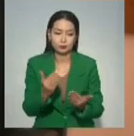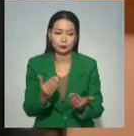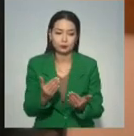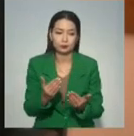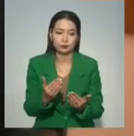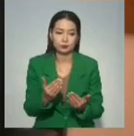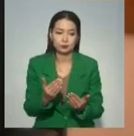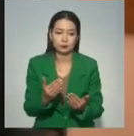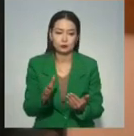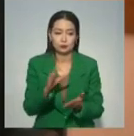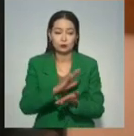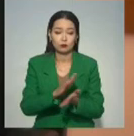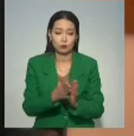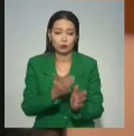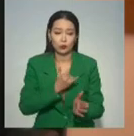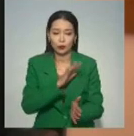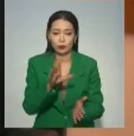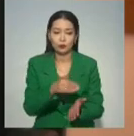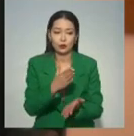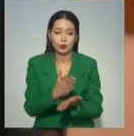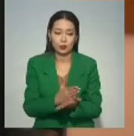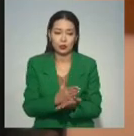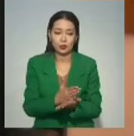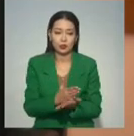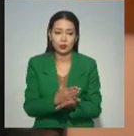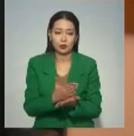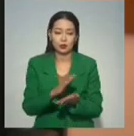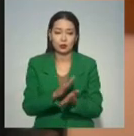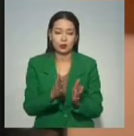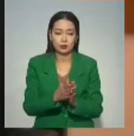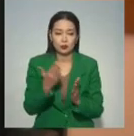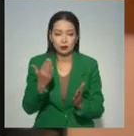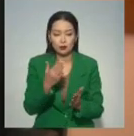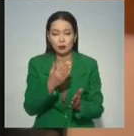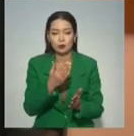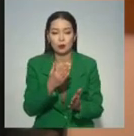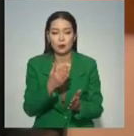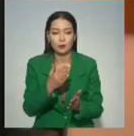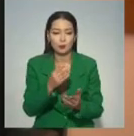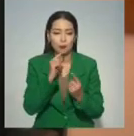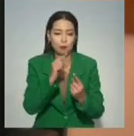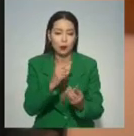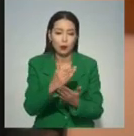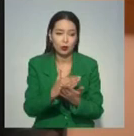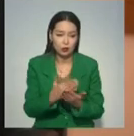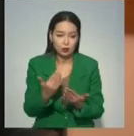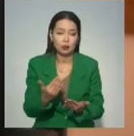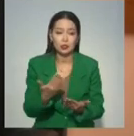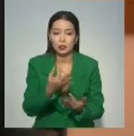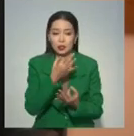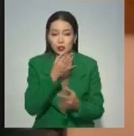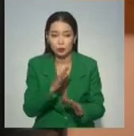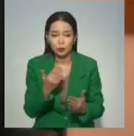При таких условиях договоры не могут расторгнуть. То есть направить нам в рамках договора претензию, которую мы должны устранить. Если мы не устраняем, да,